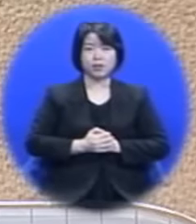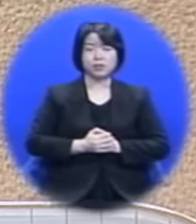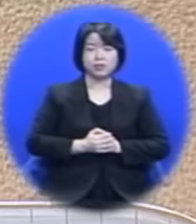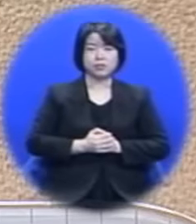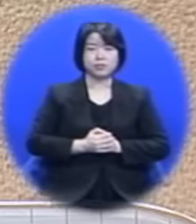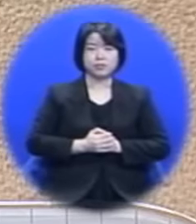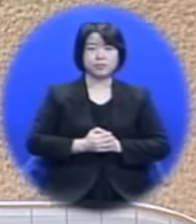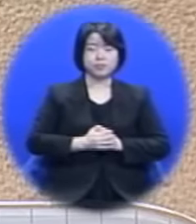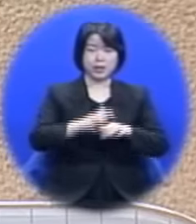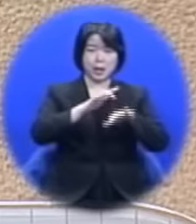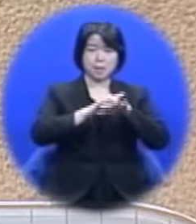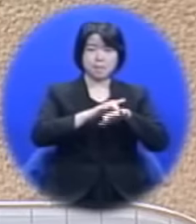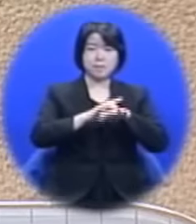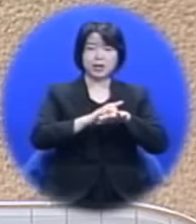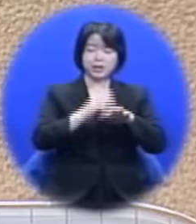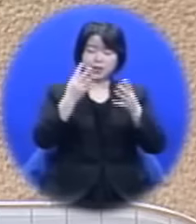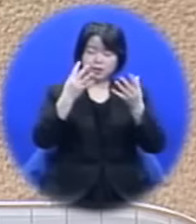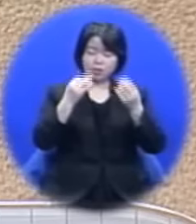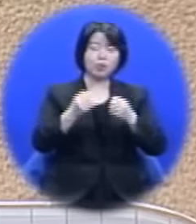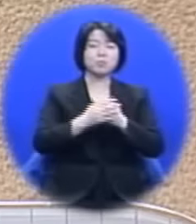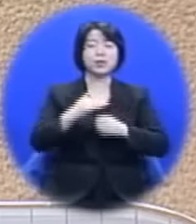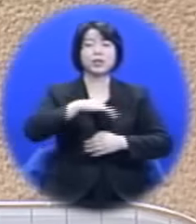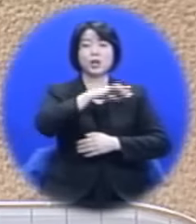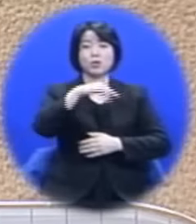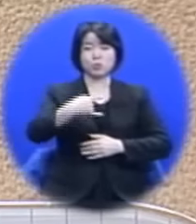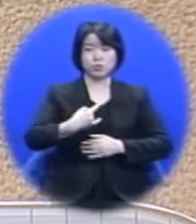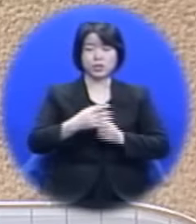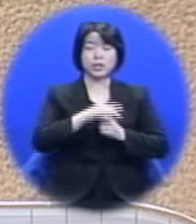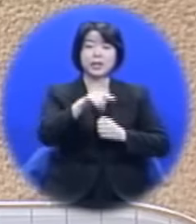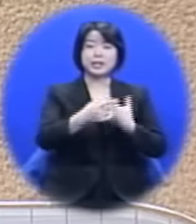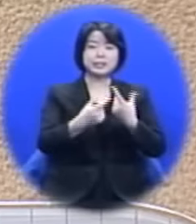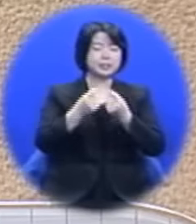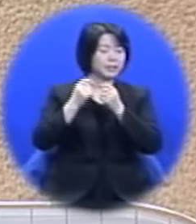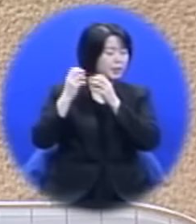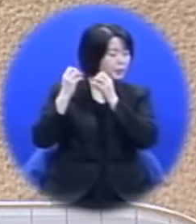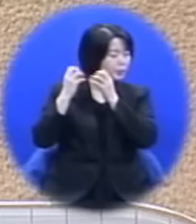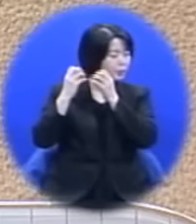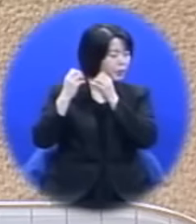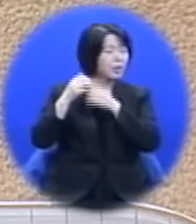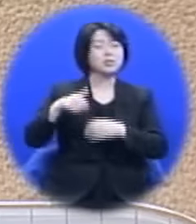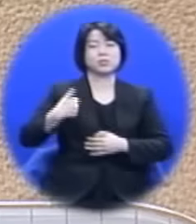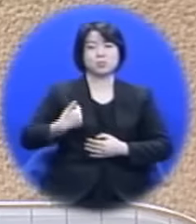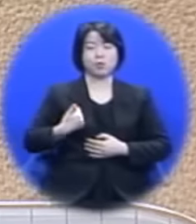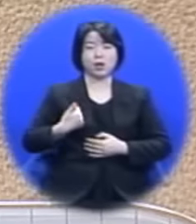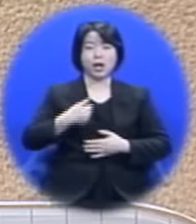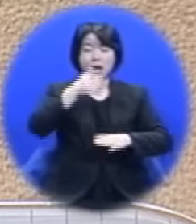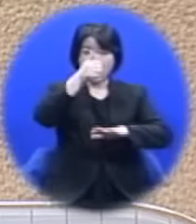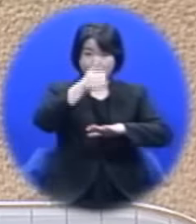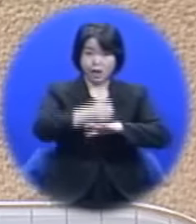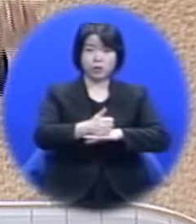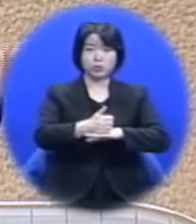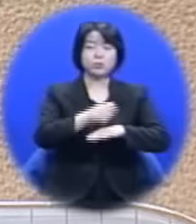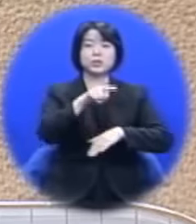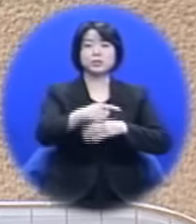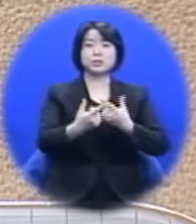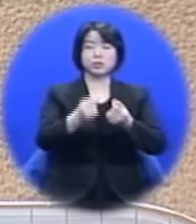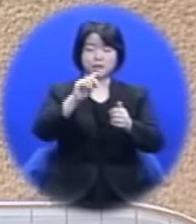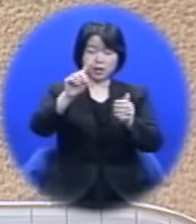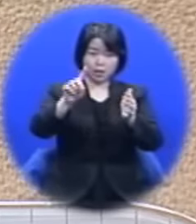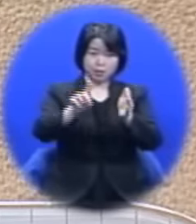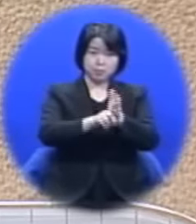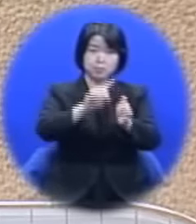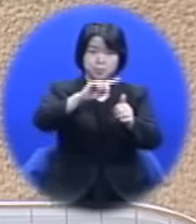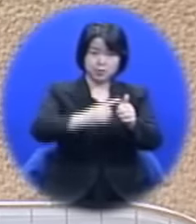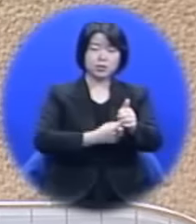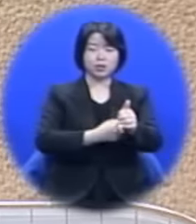혼자야 얼마나 마귀가 우리에게 그렇게 속삭 있는지 몰라요 결국은 그렇게 믿어진 다니까